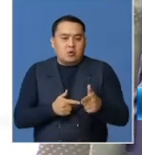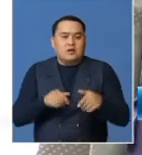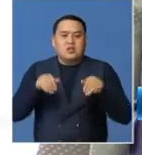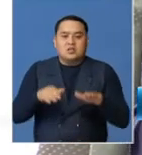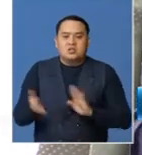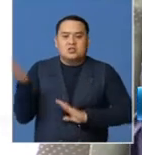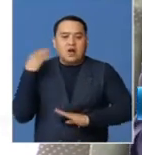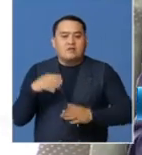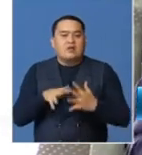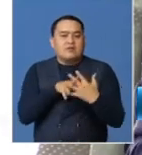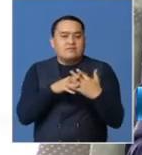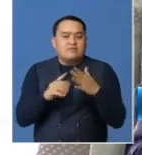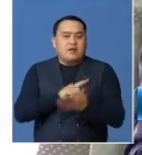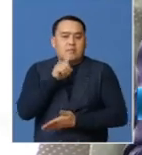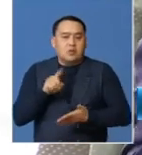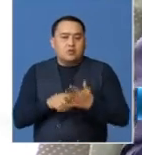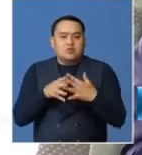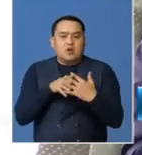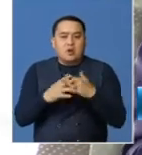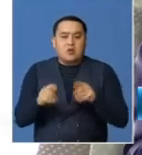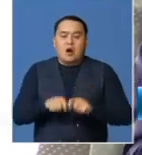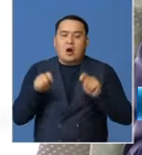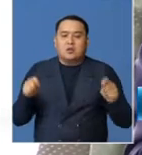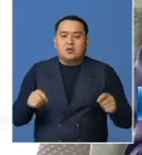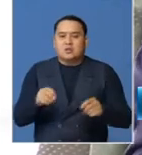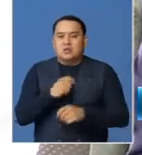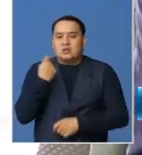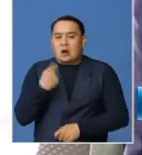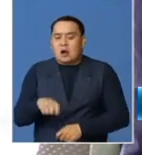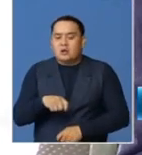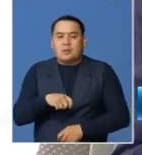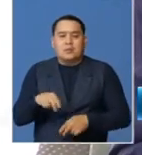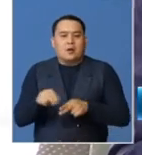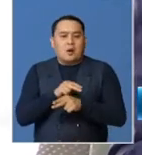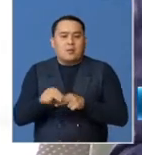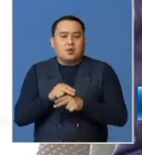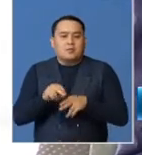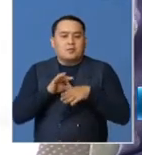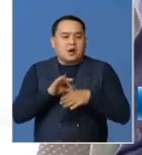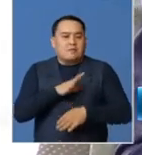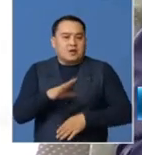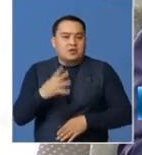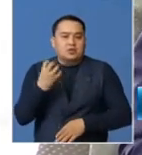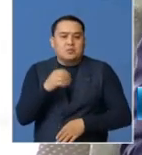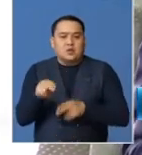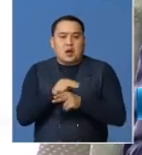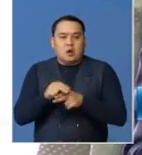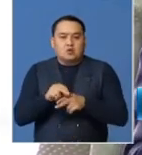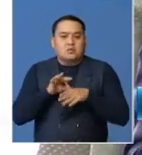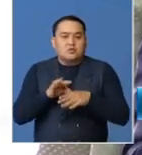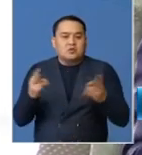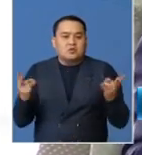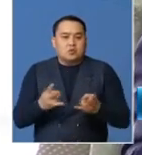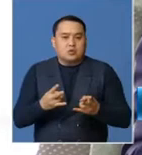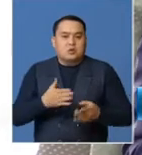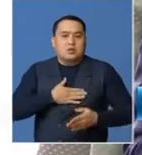решить давний вопрос в ауле Топар. Сельская школа с момента открытия никогда не проходила ремонт. Просим почти 400 миллионов тенге на капитальную реконструкцию.